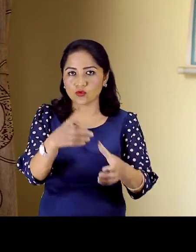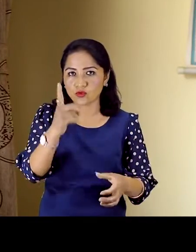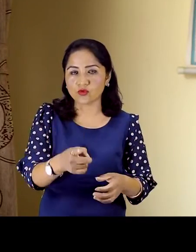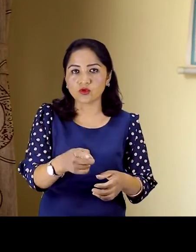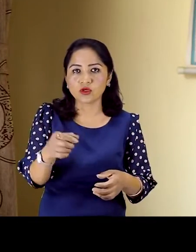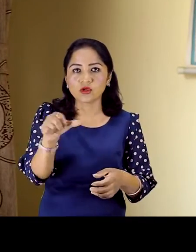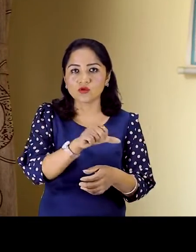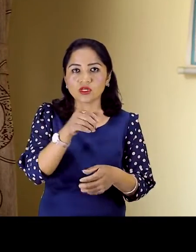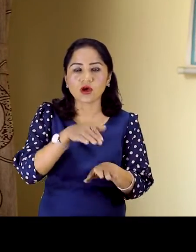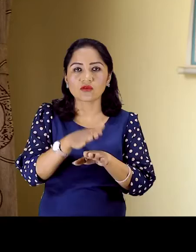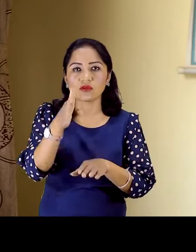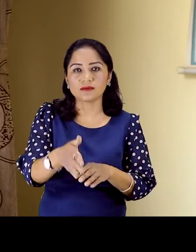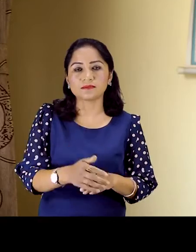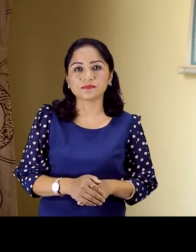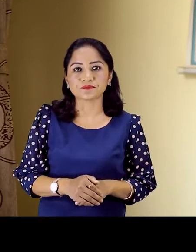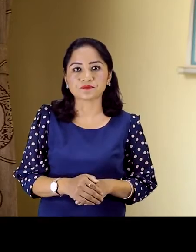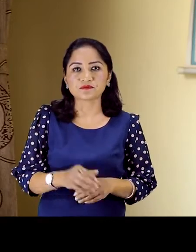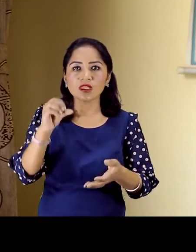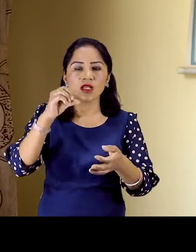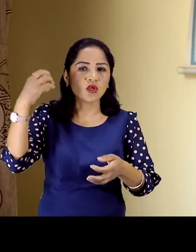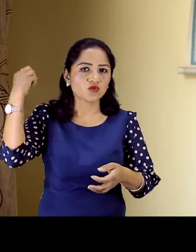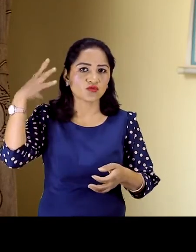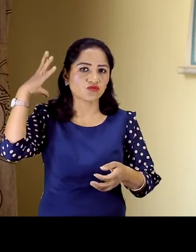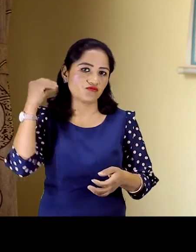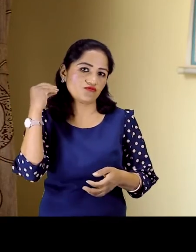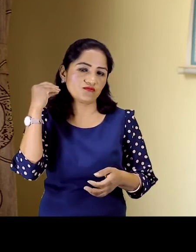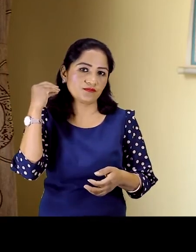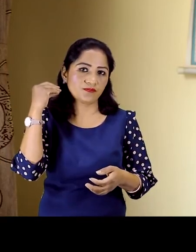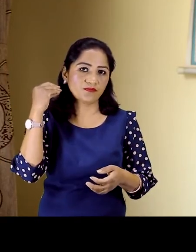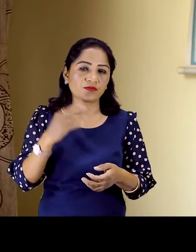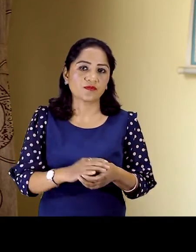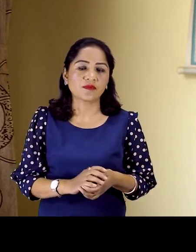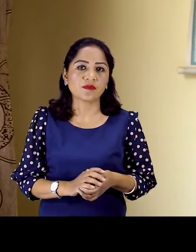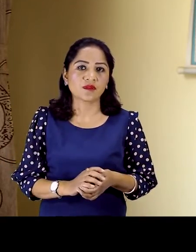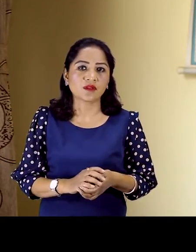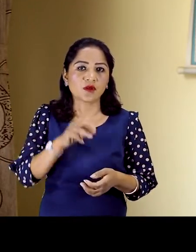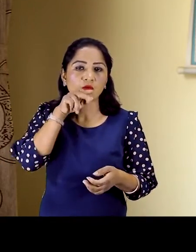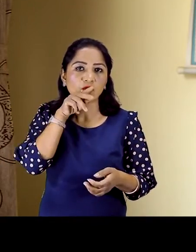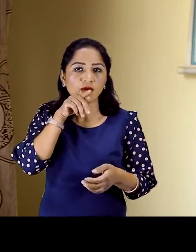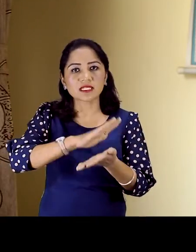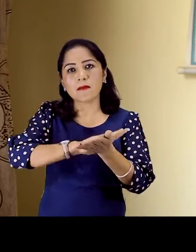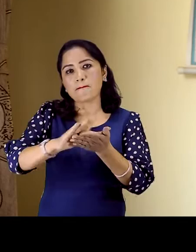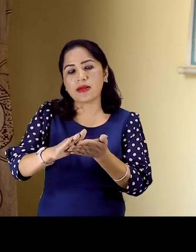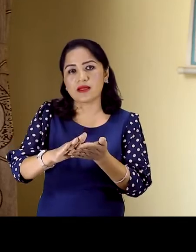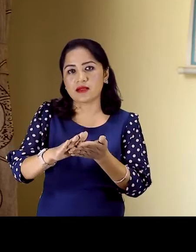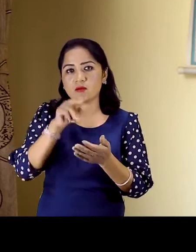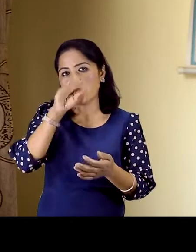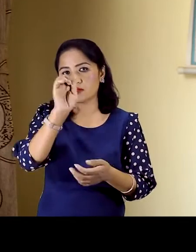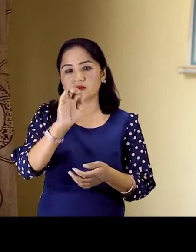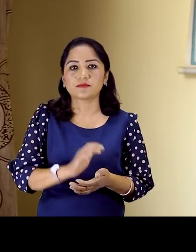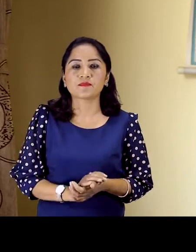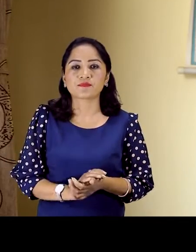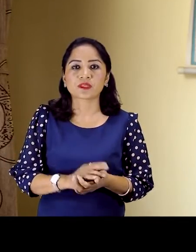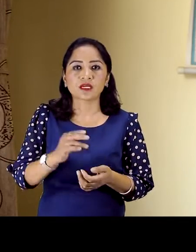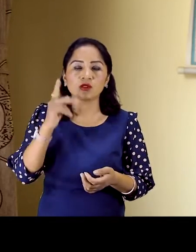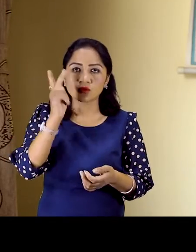ऋब्रुप कषेशा, जसम्ले कंपा छंद नम ता बोलन मने एतां प्रस्टेशन कारनश्यो